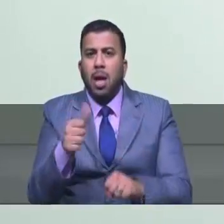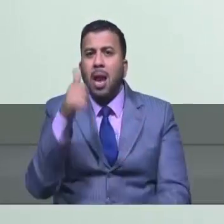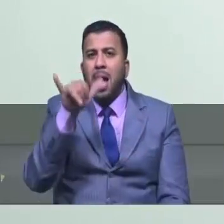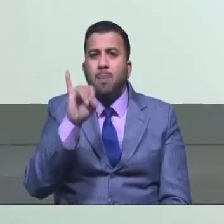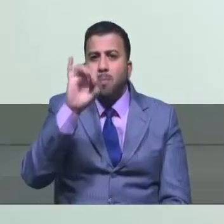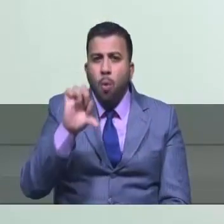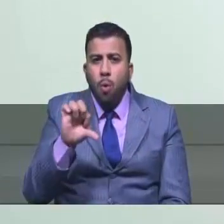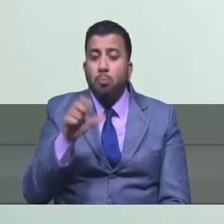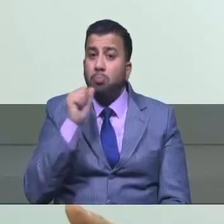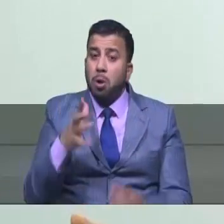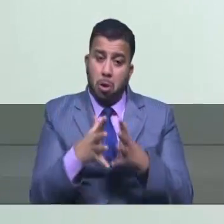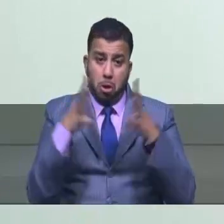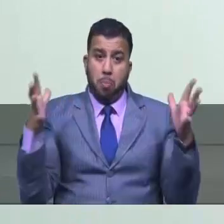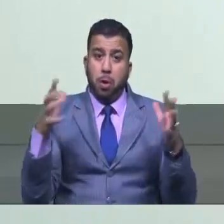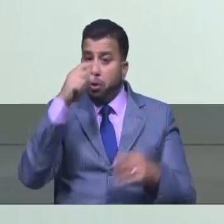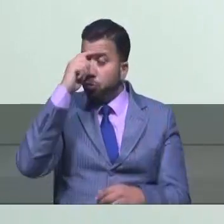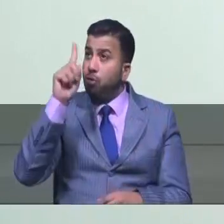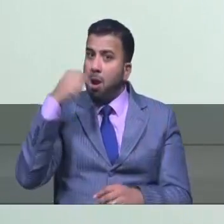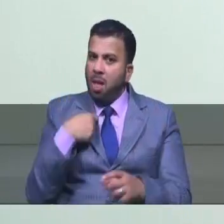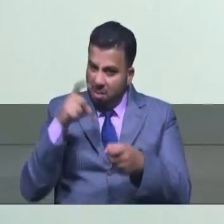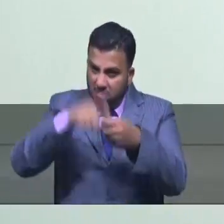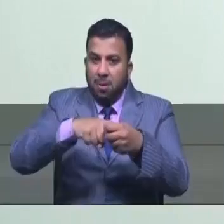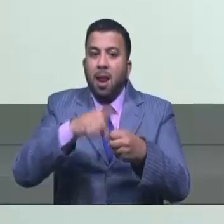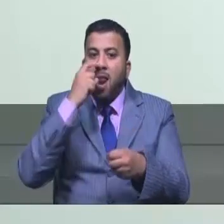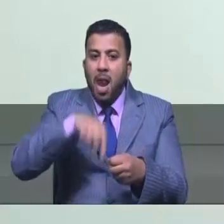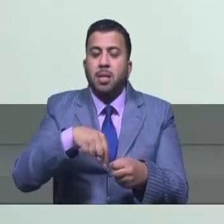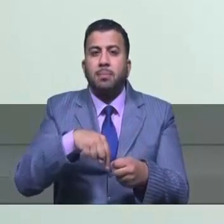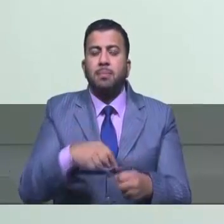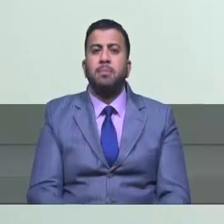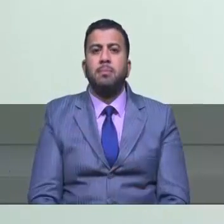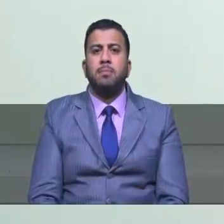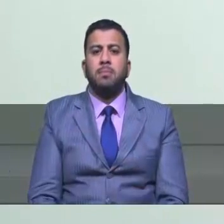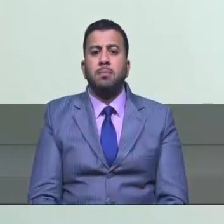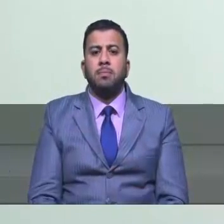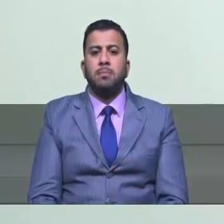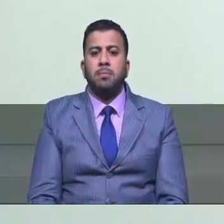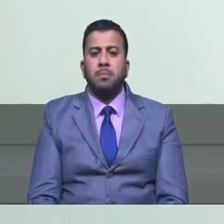وهذا الحقيقة حدث كبير إن شاء الله أن نتوفق فيه. كذلك